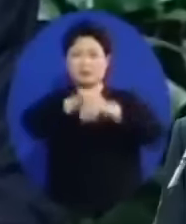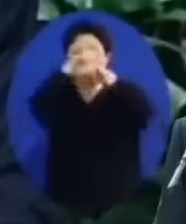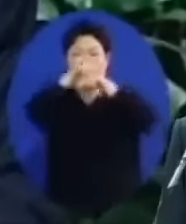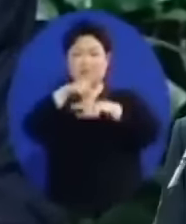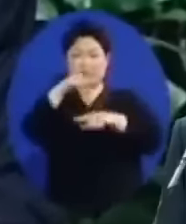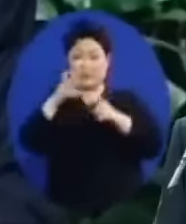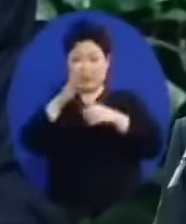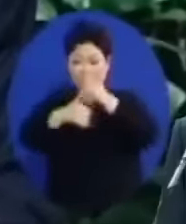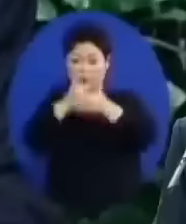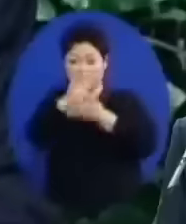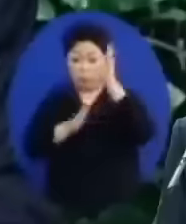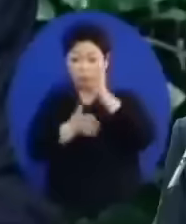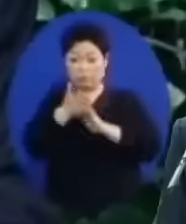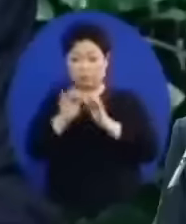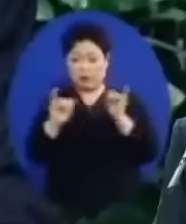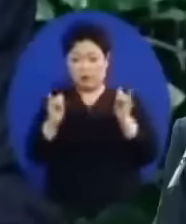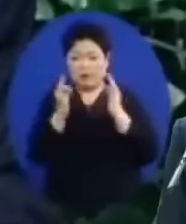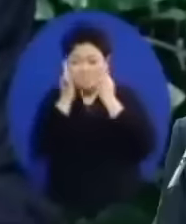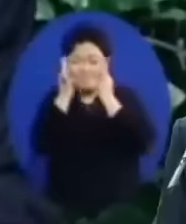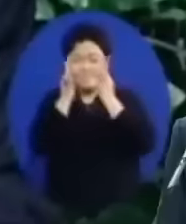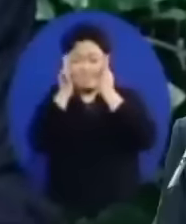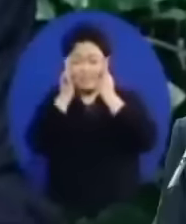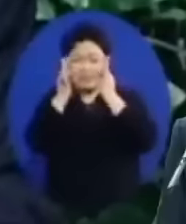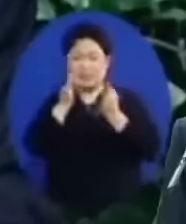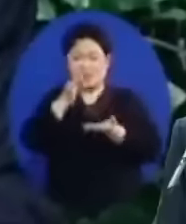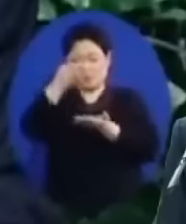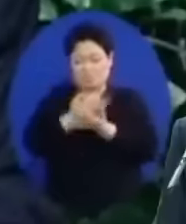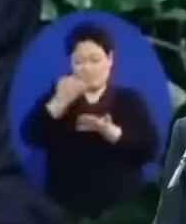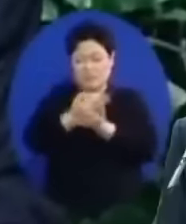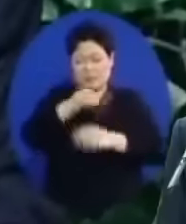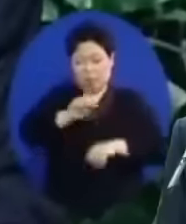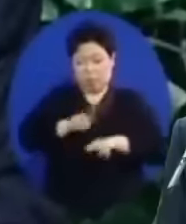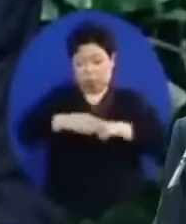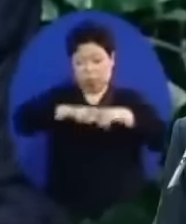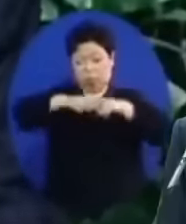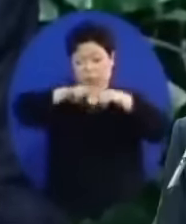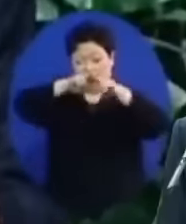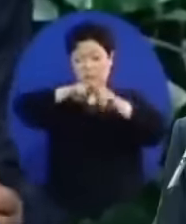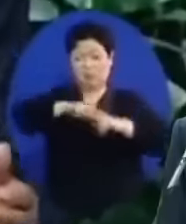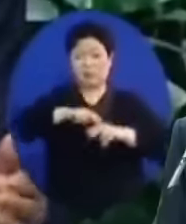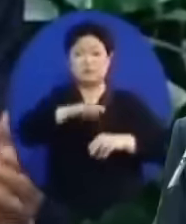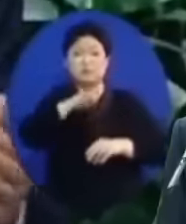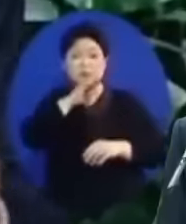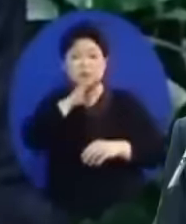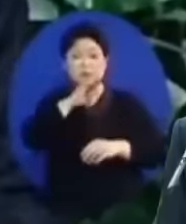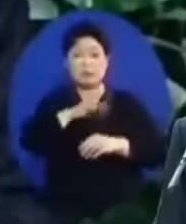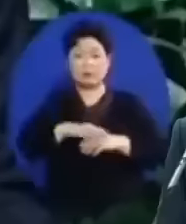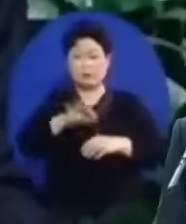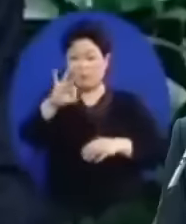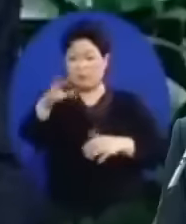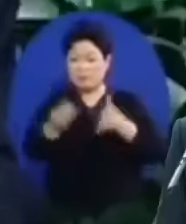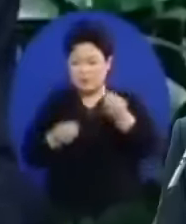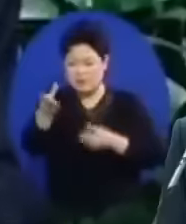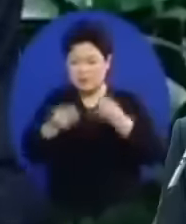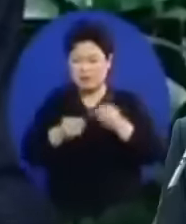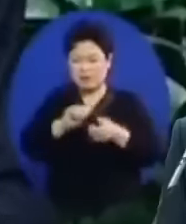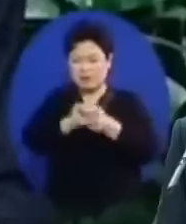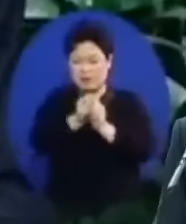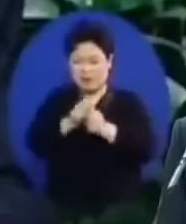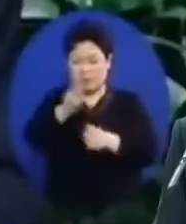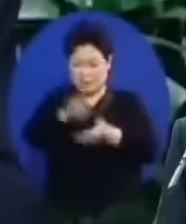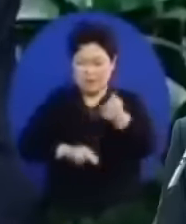없이 인간의 힘으로 하늘에 닿도록 돈을 벌어서 쌓으려고 자꾸 나무 돈을 빌리고 채권을